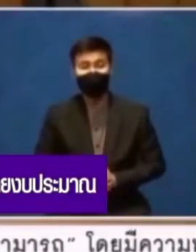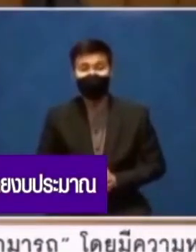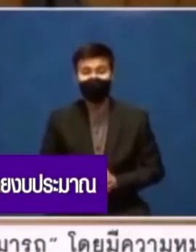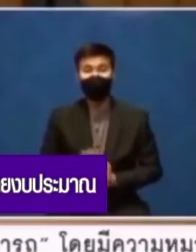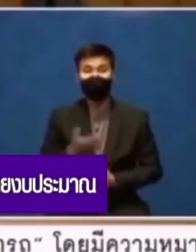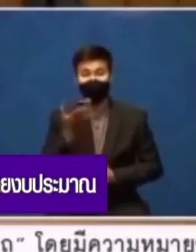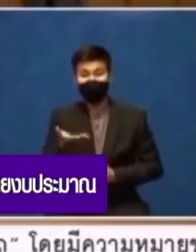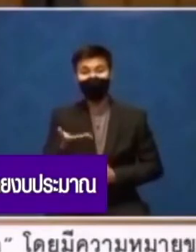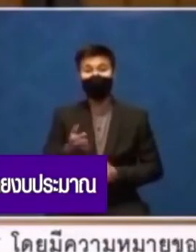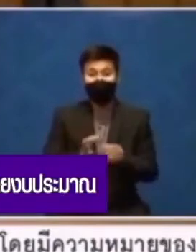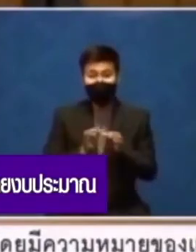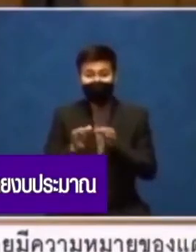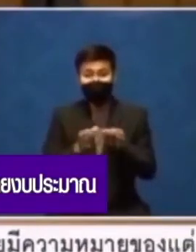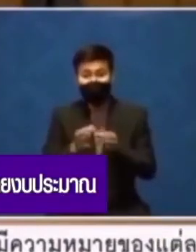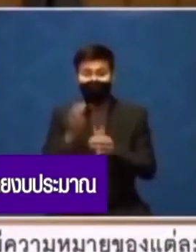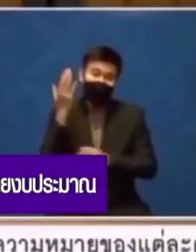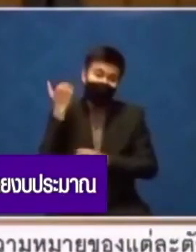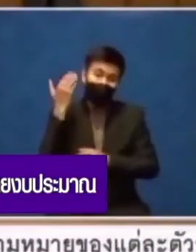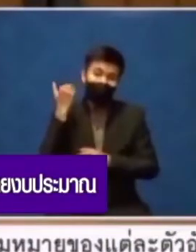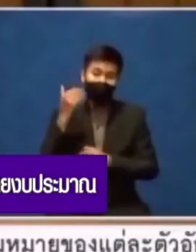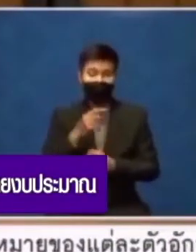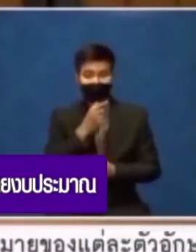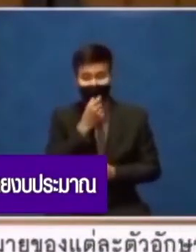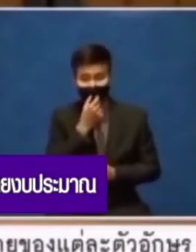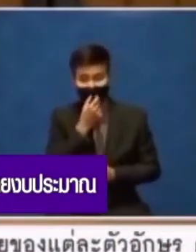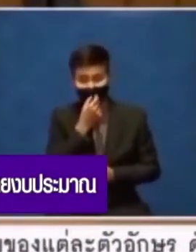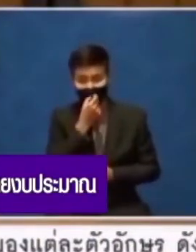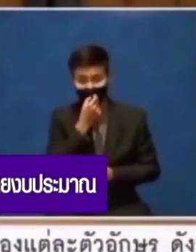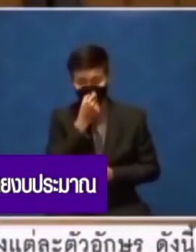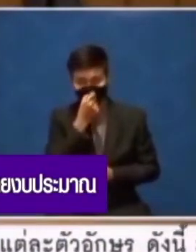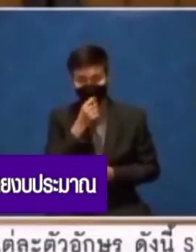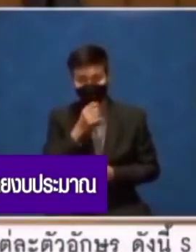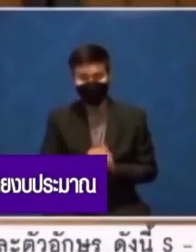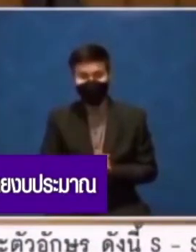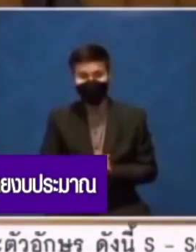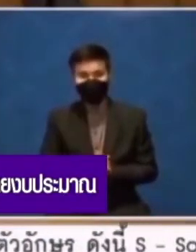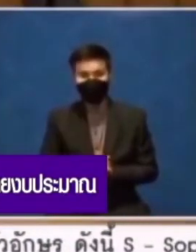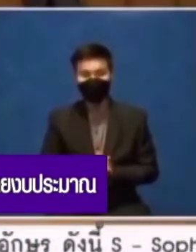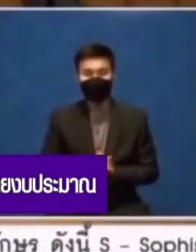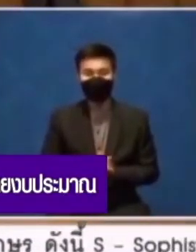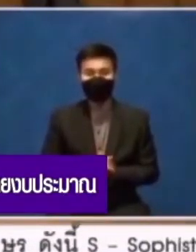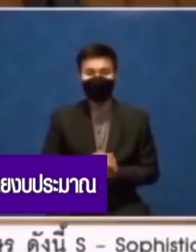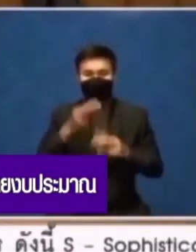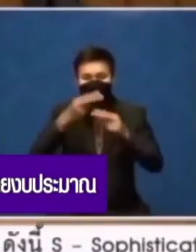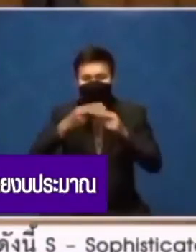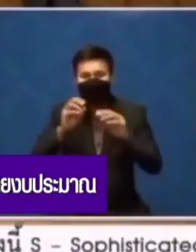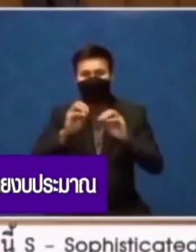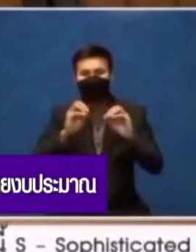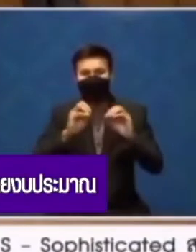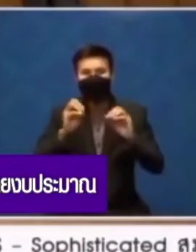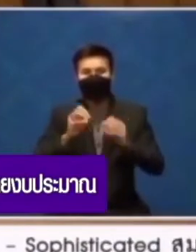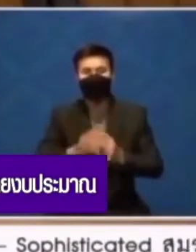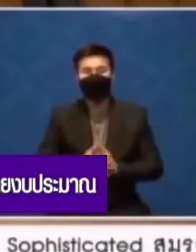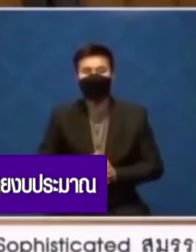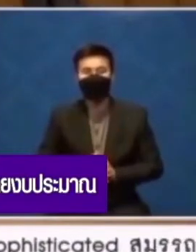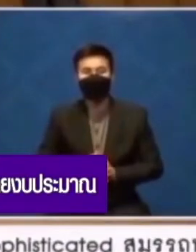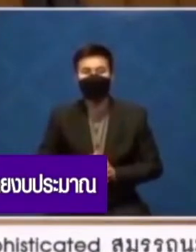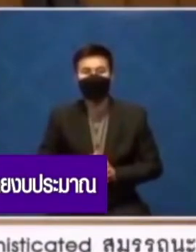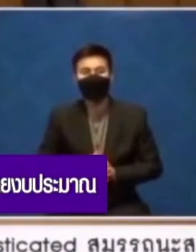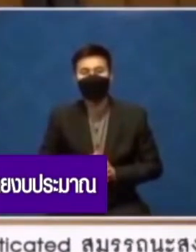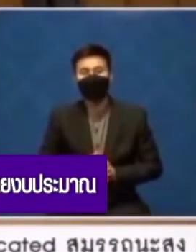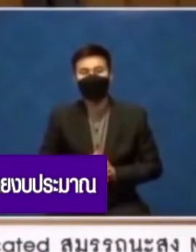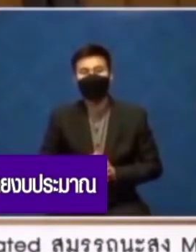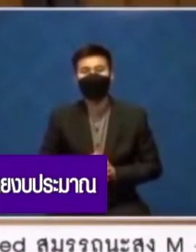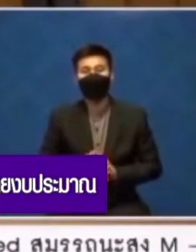งคิว เรื่องแซงคิวในการอภิปราย คุณณัฐวุฒิบอกเนี่ยผมมีลิสต์รายชื่อในมือเนี่ยไม่เห็นมีชื่อคุณชาดาเลยทำไมคุณชาด